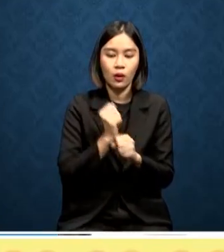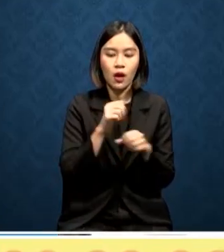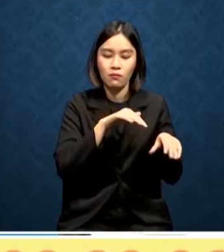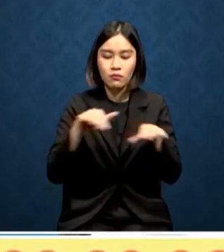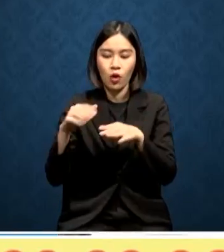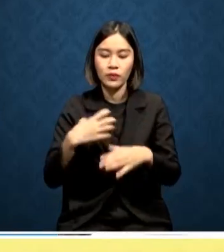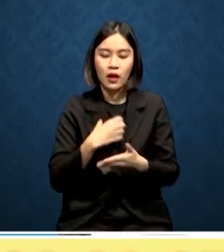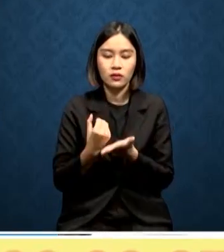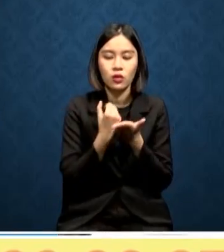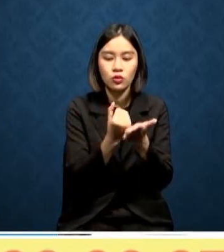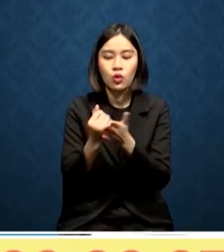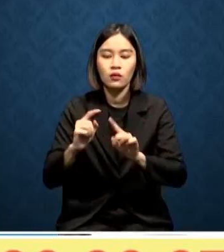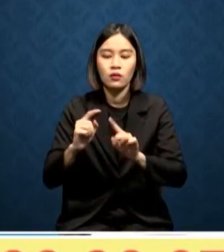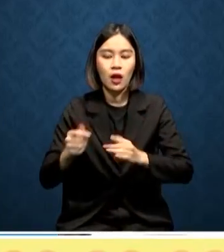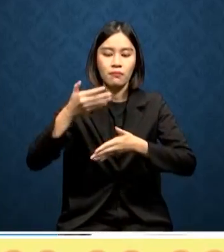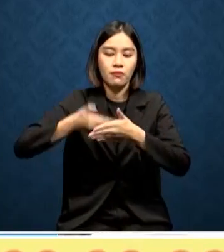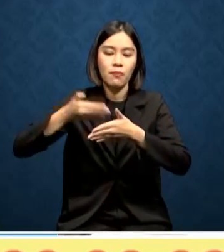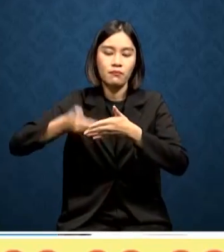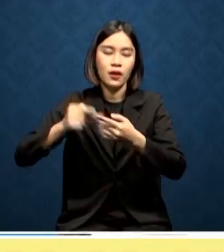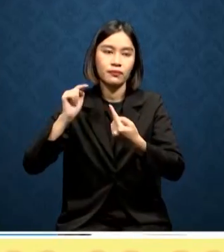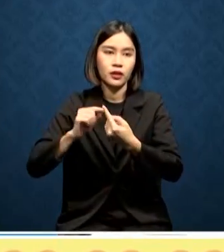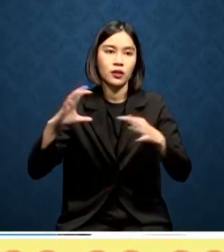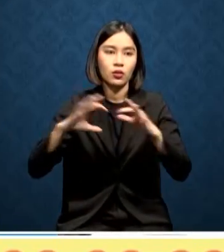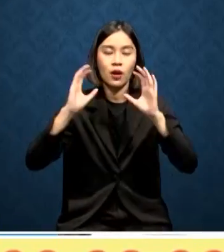ากจะช่วยค่ะแต่ติดเงื่อนไขของทางภ